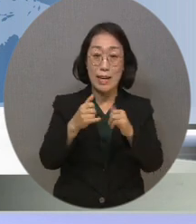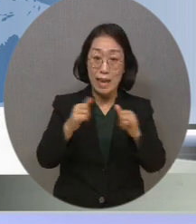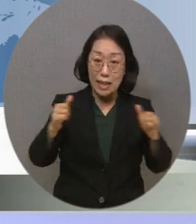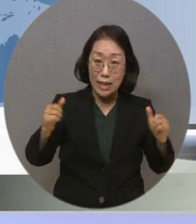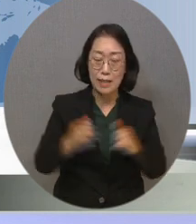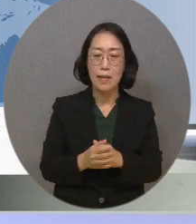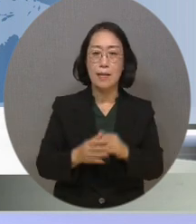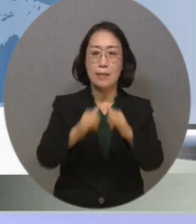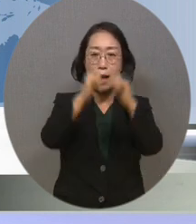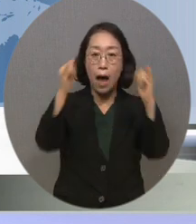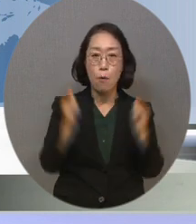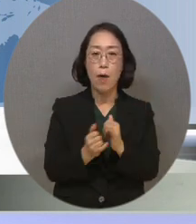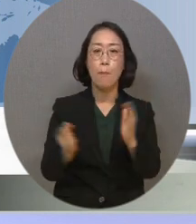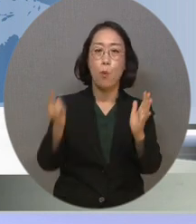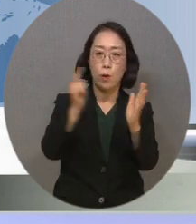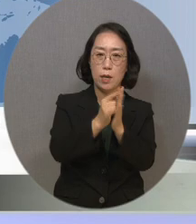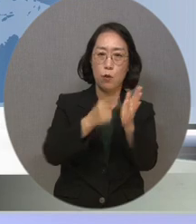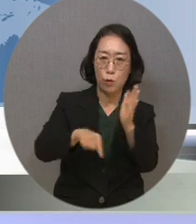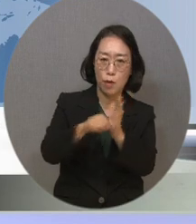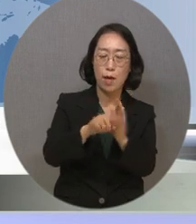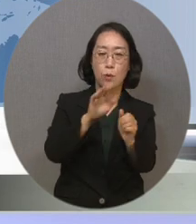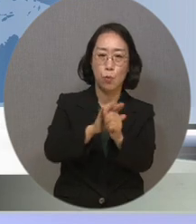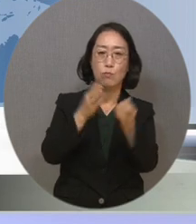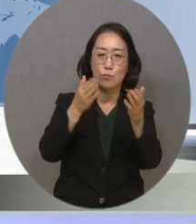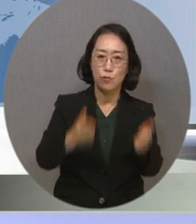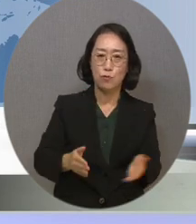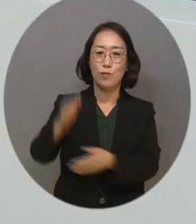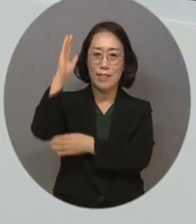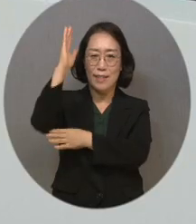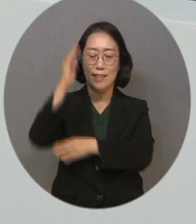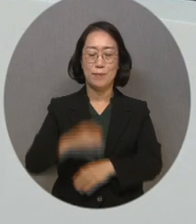복귀를 위한 지원체계 마련을 촉구했습니다.